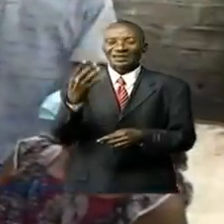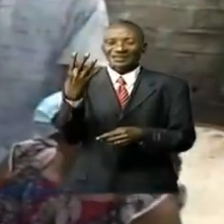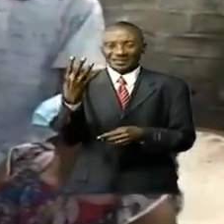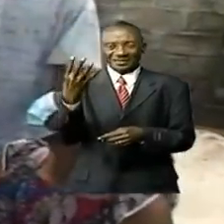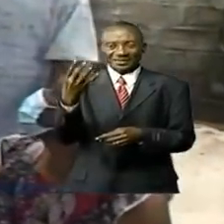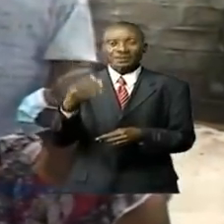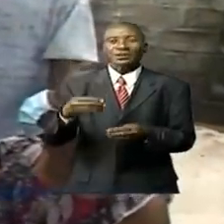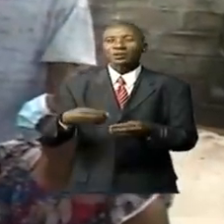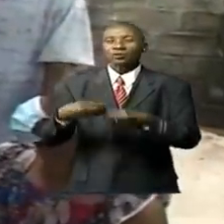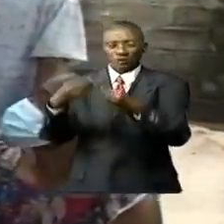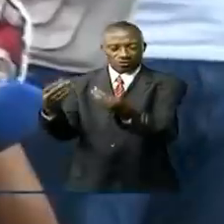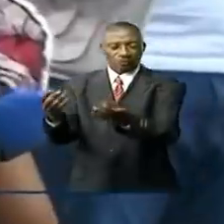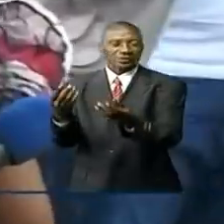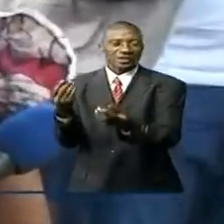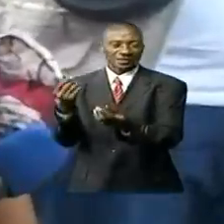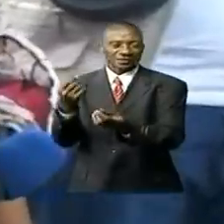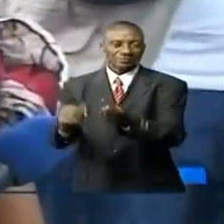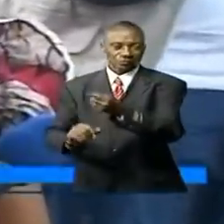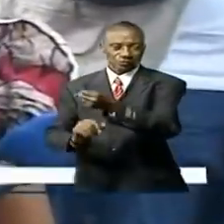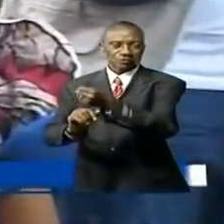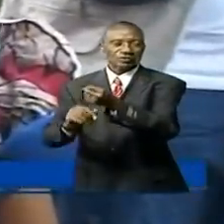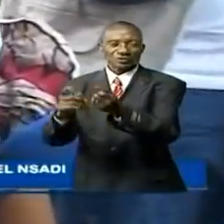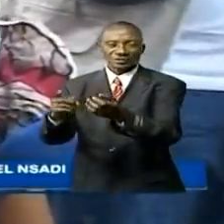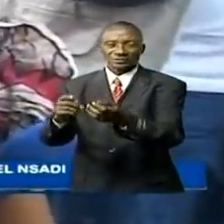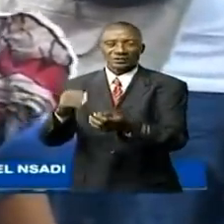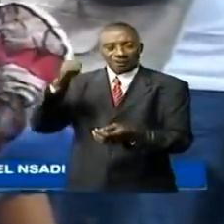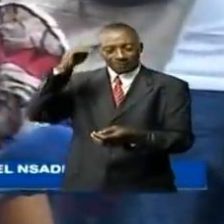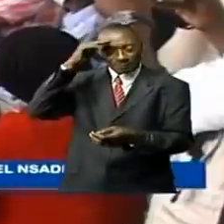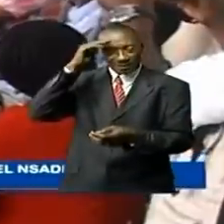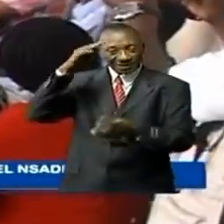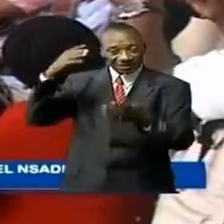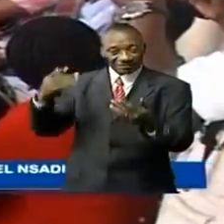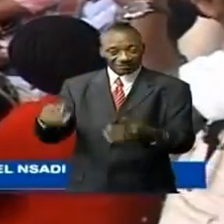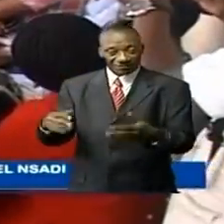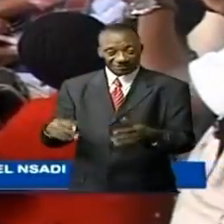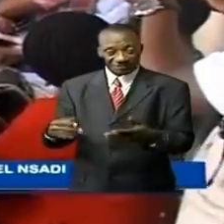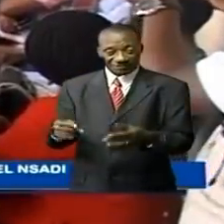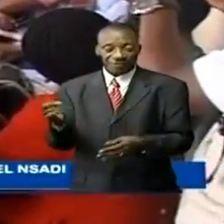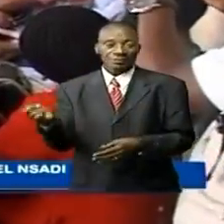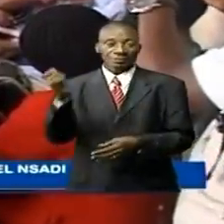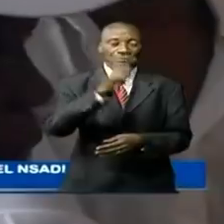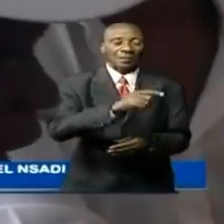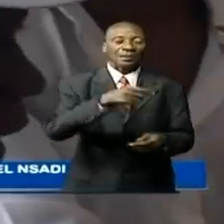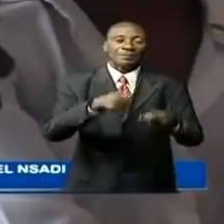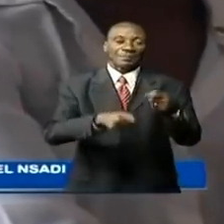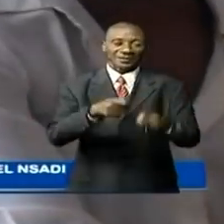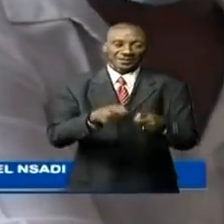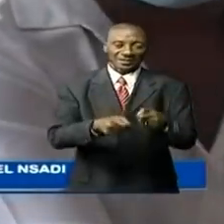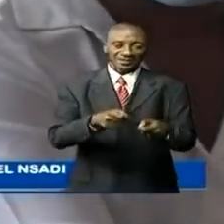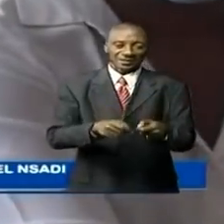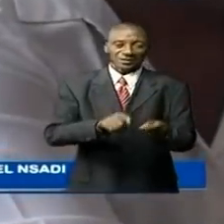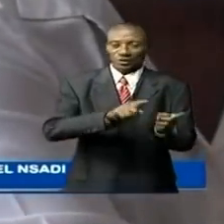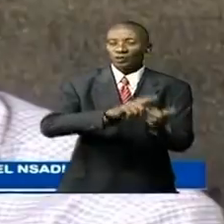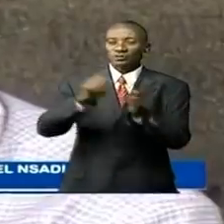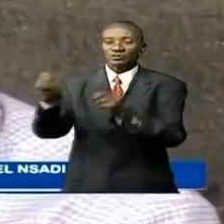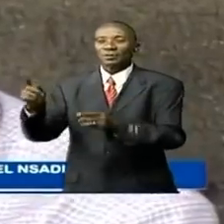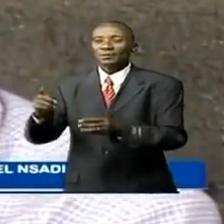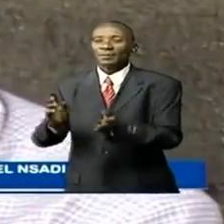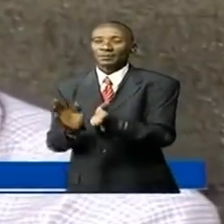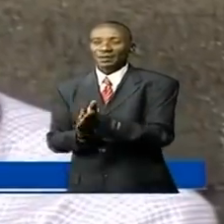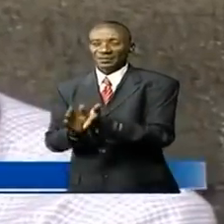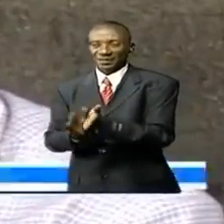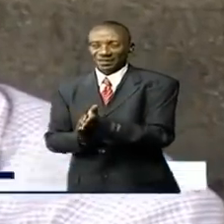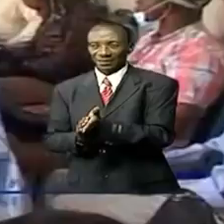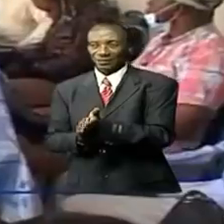via Mobile Money. Après Massina, la même opération va se dérouler à Matete et puis dans la commune de Bandalungwa, aussi